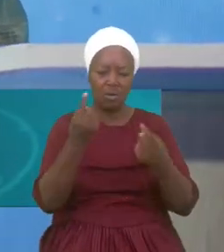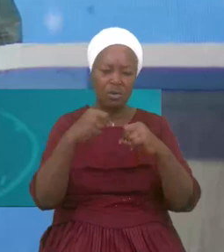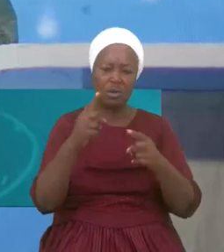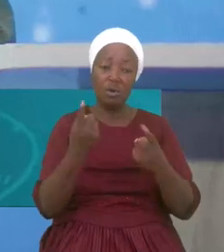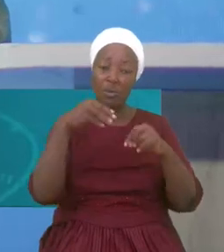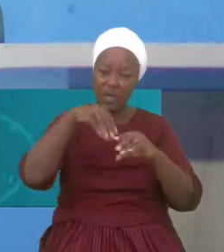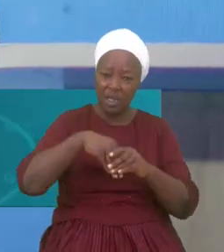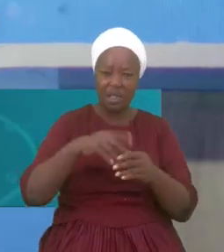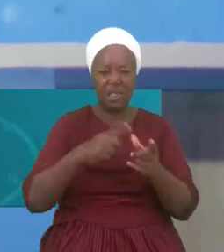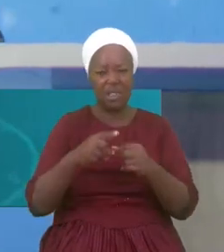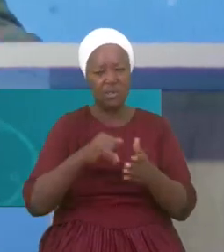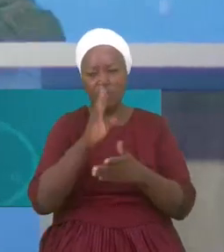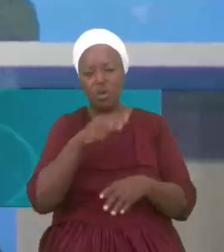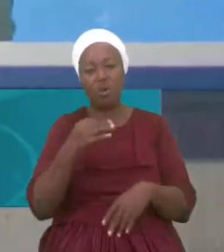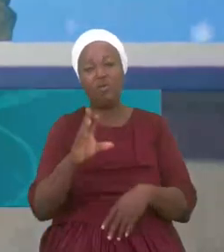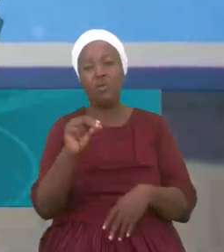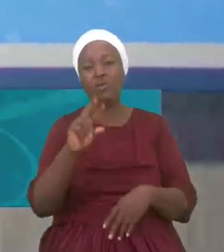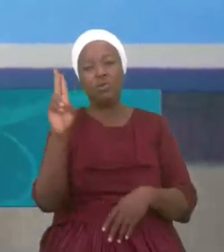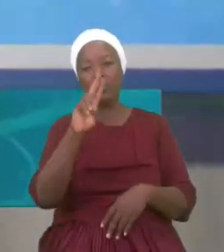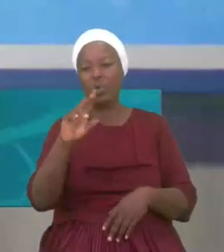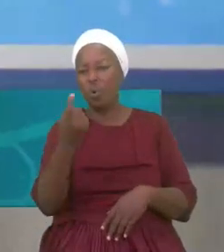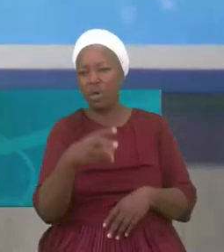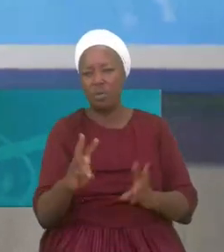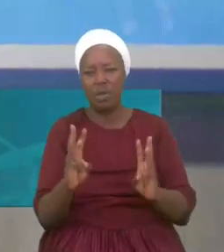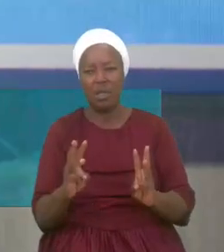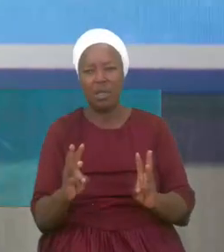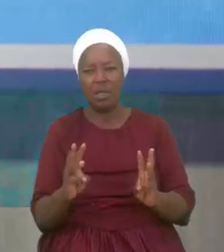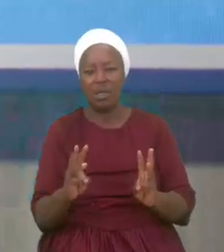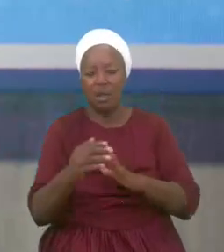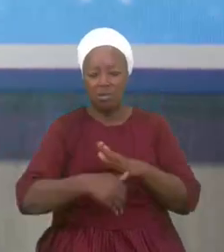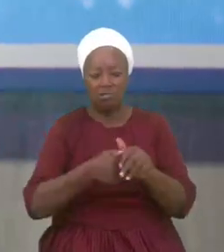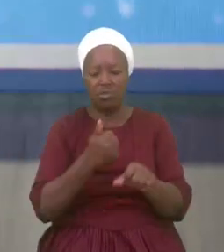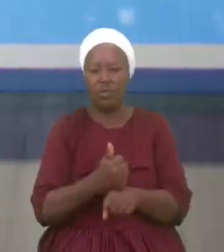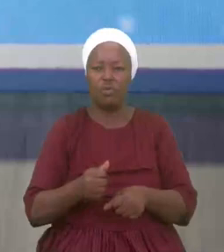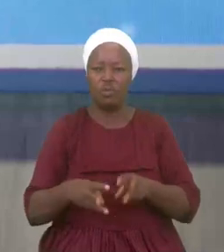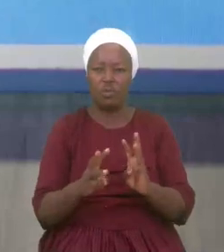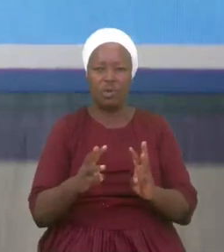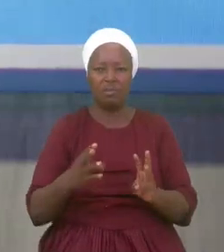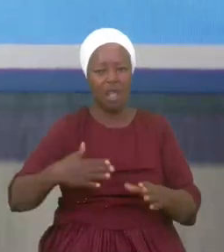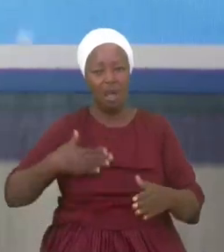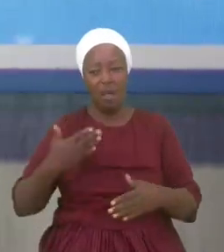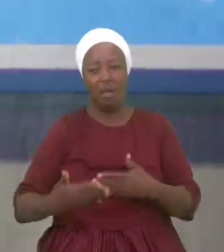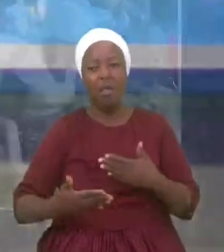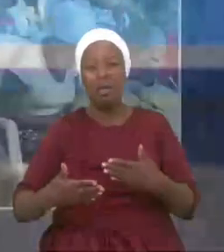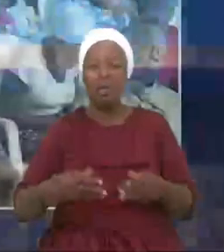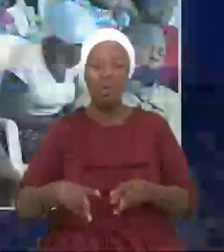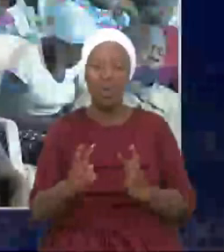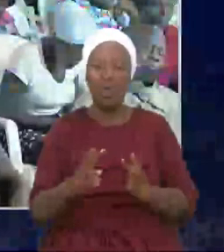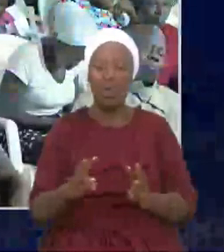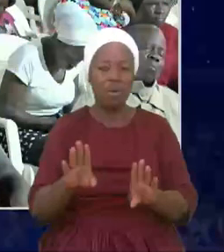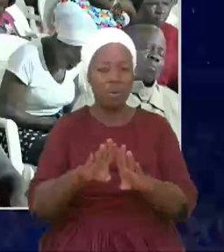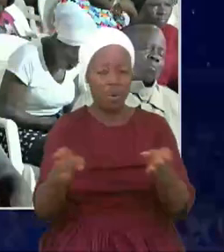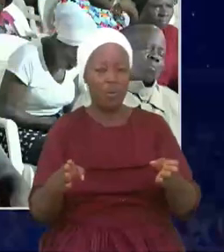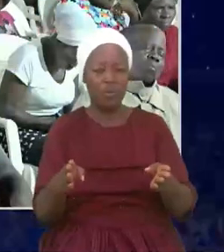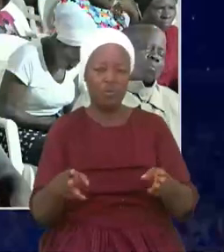bonne si la porte est fermée si personne ne peut entrer cela ne servira personne l'une